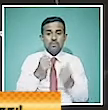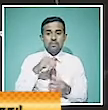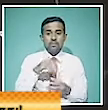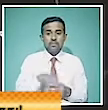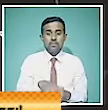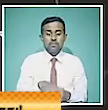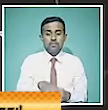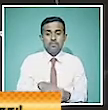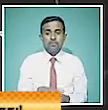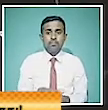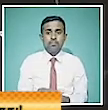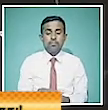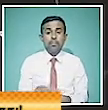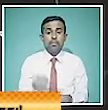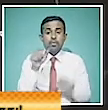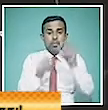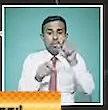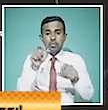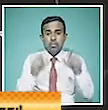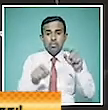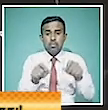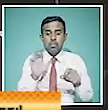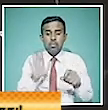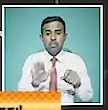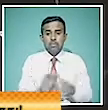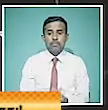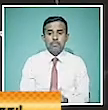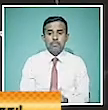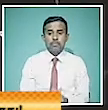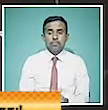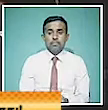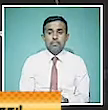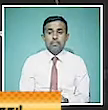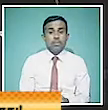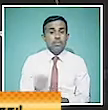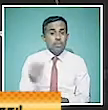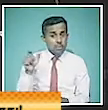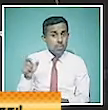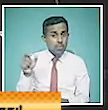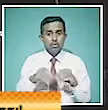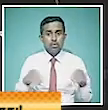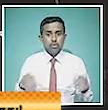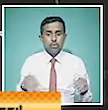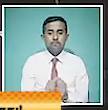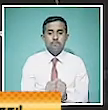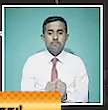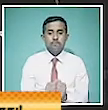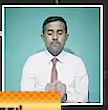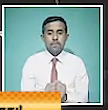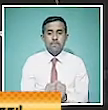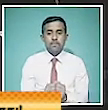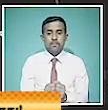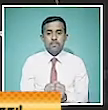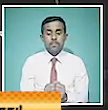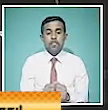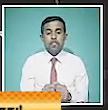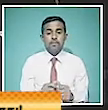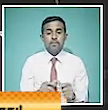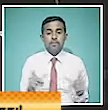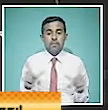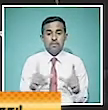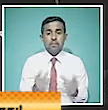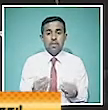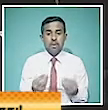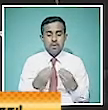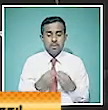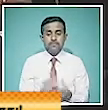குடியிருப்பு நிலங்களில் இருந்து கொண்டு, அவர்களுக்கு தேவையான விவசாய காணிகளை அவர்கள் முறையான அனுமதியோடு, அந்த அரசாங்க அதிபரின் அனுமதியோடு,